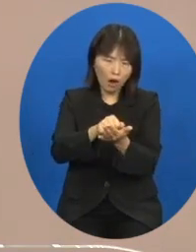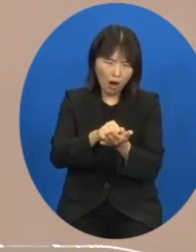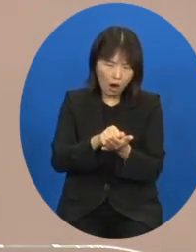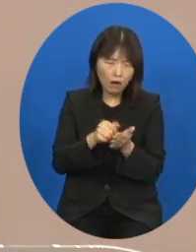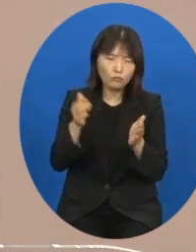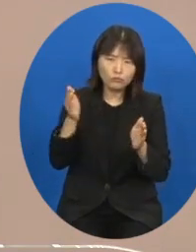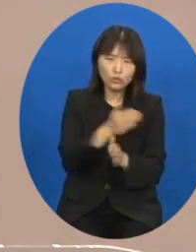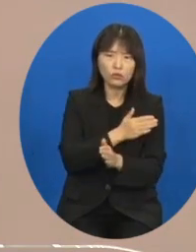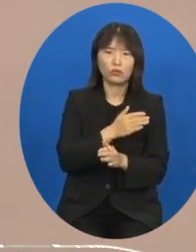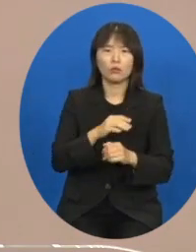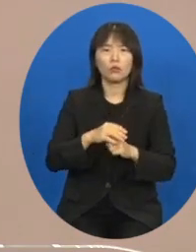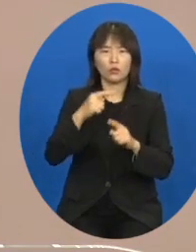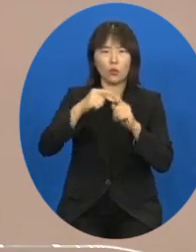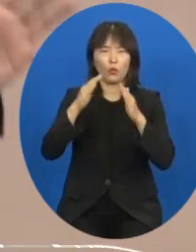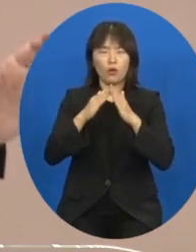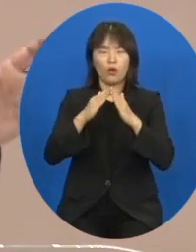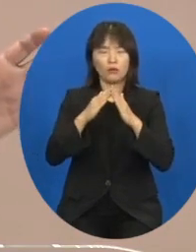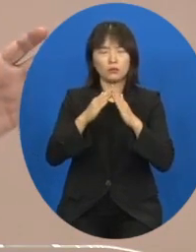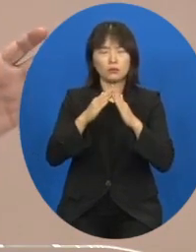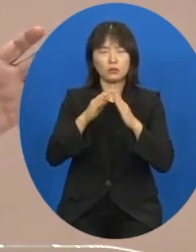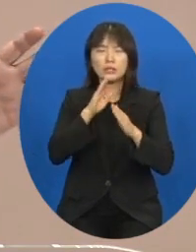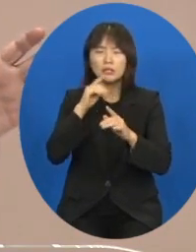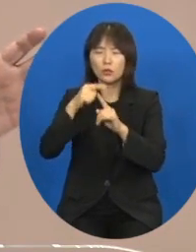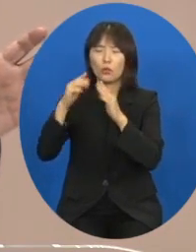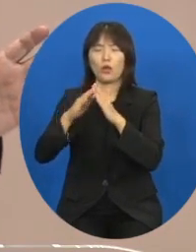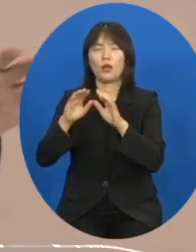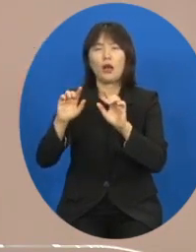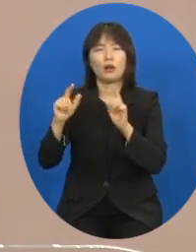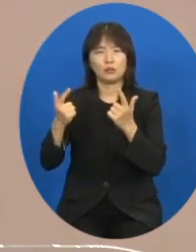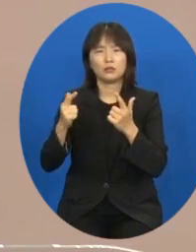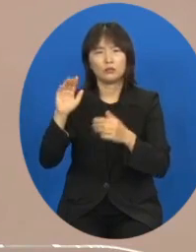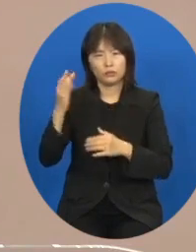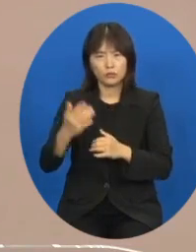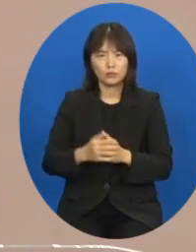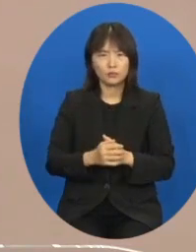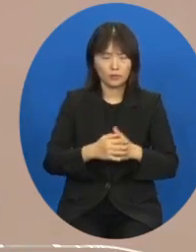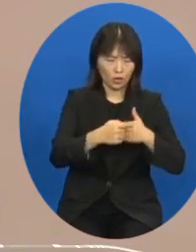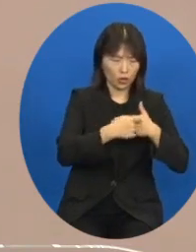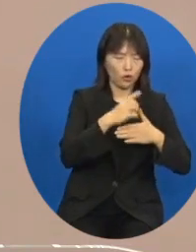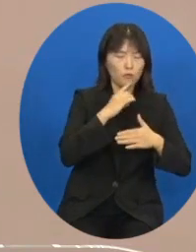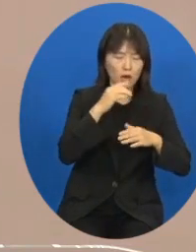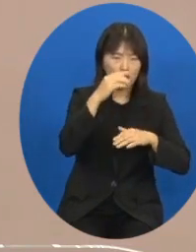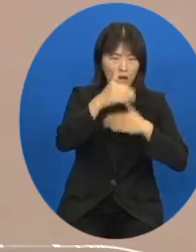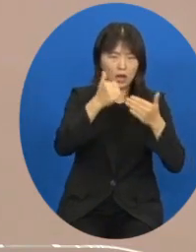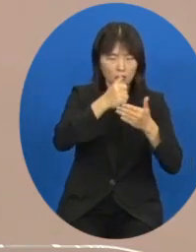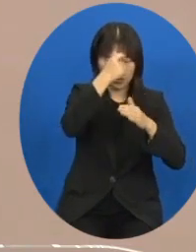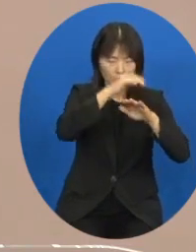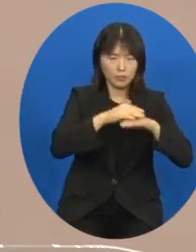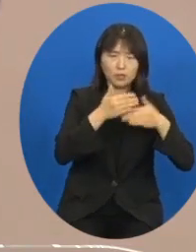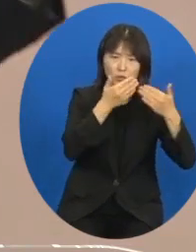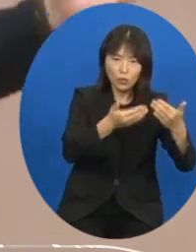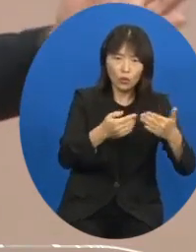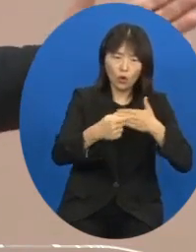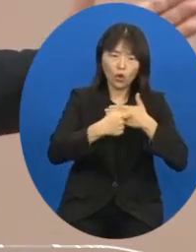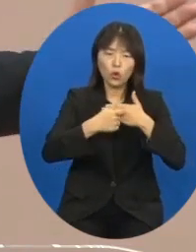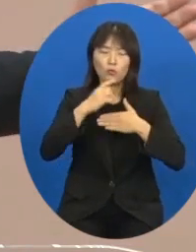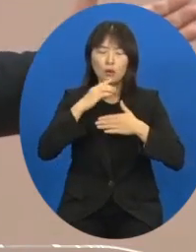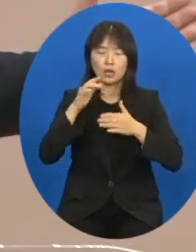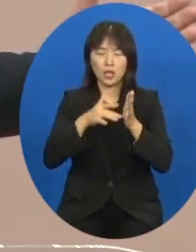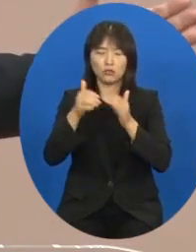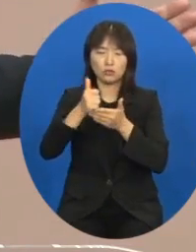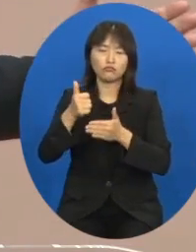되면서부터 교회는 더 이상 교회가 아닌 겁니다. 겉으로만 하나님 예배하고 겉으로만 예수님이